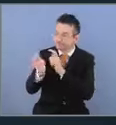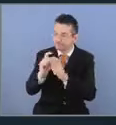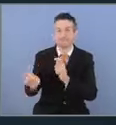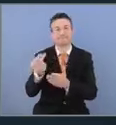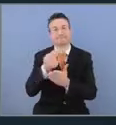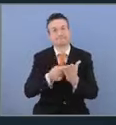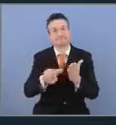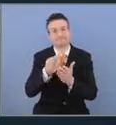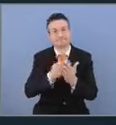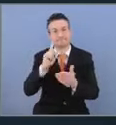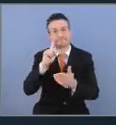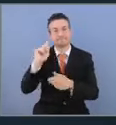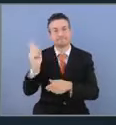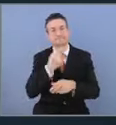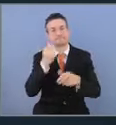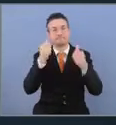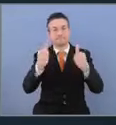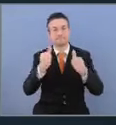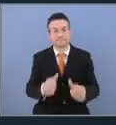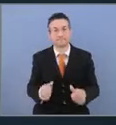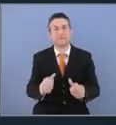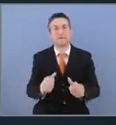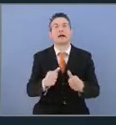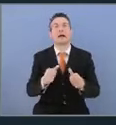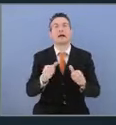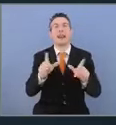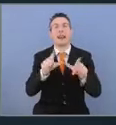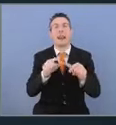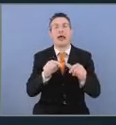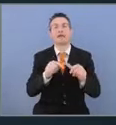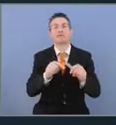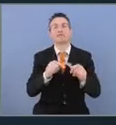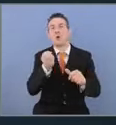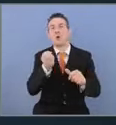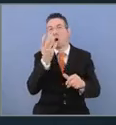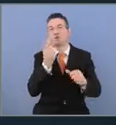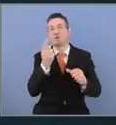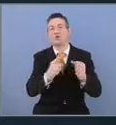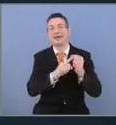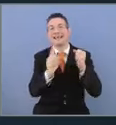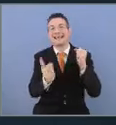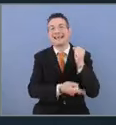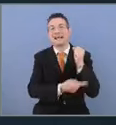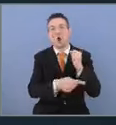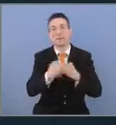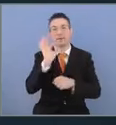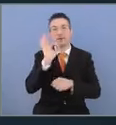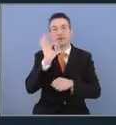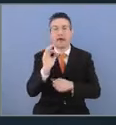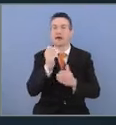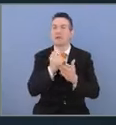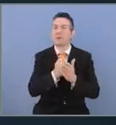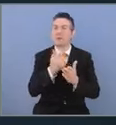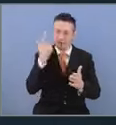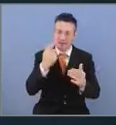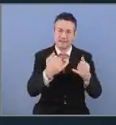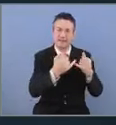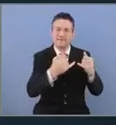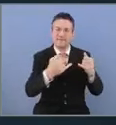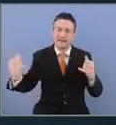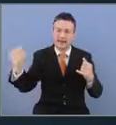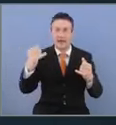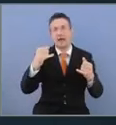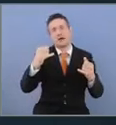bando Bonus Lazio Chilometro Zero, ma ha ragione chi ha detto che la filiera è un concetto di molto più ampio che non